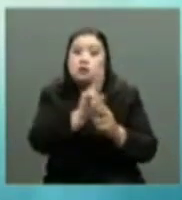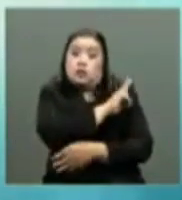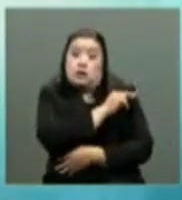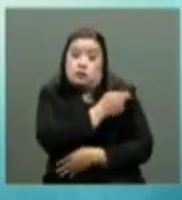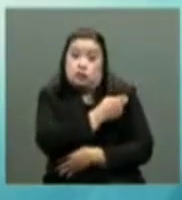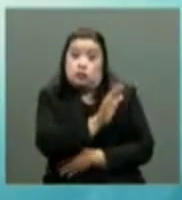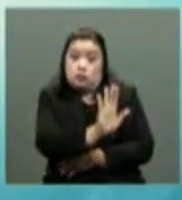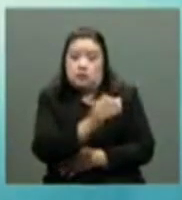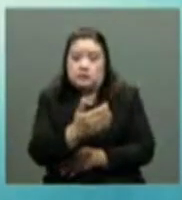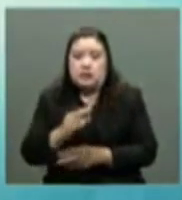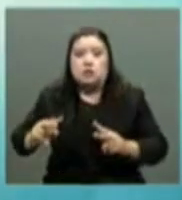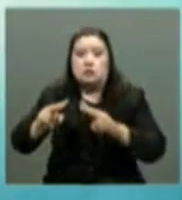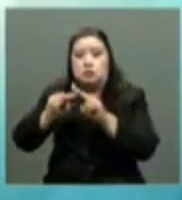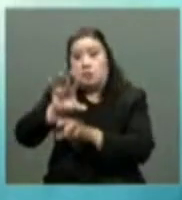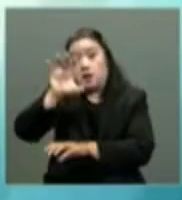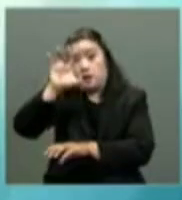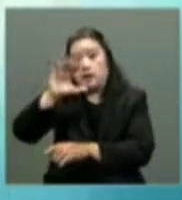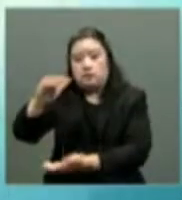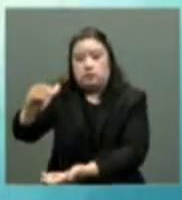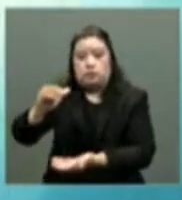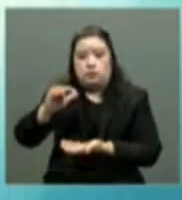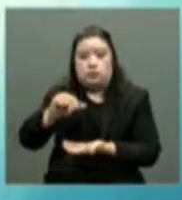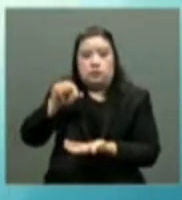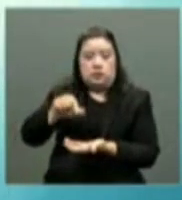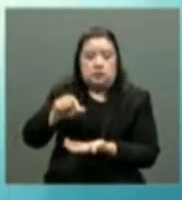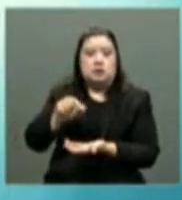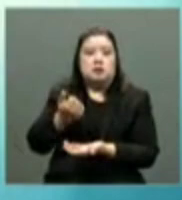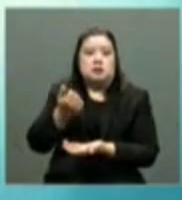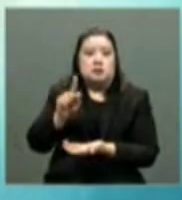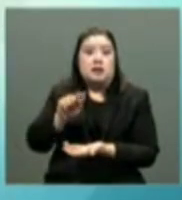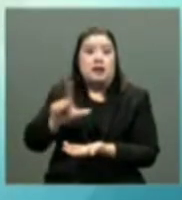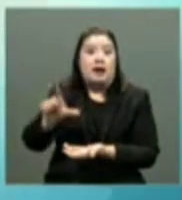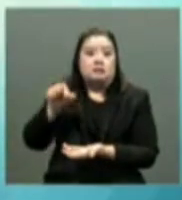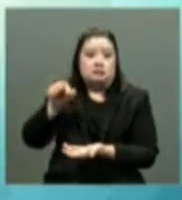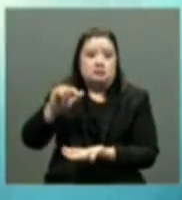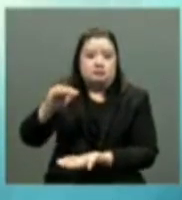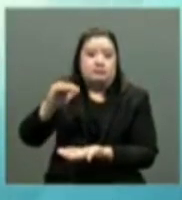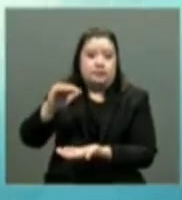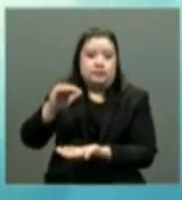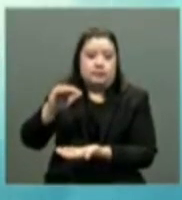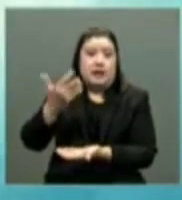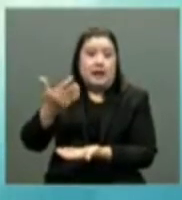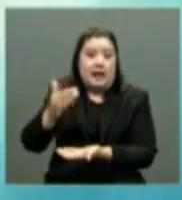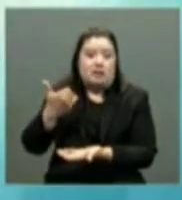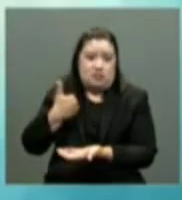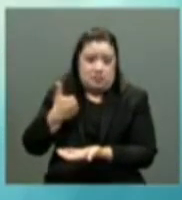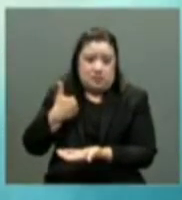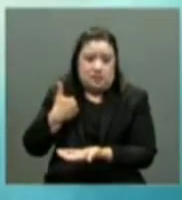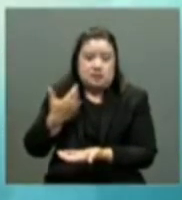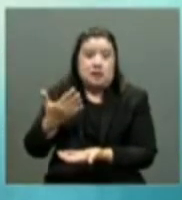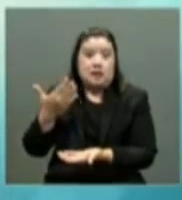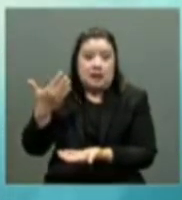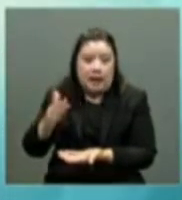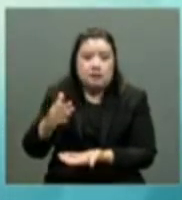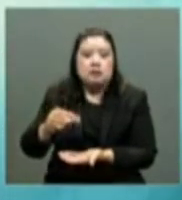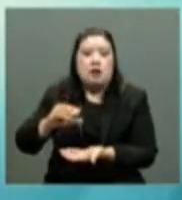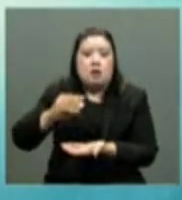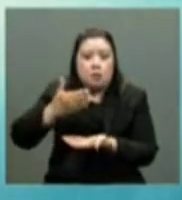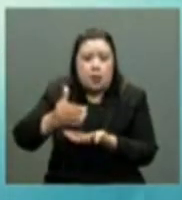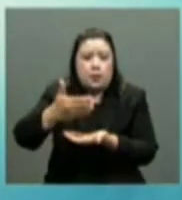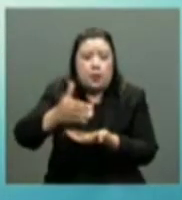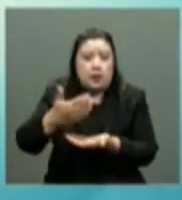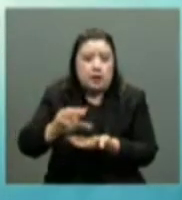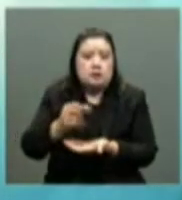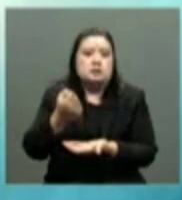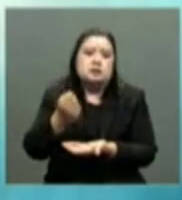กระทรวงมหาดไทยนะครับก็รับมาทั้งหมด11ล้านกว่าชิ้นแล้วก็ส่งมอบไปแล้วนะครับ10ล้าน9แ